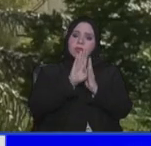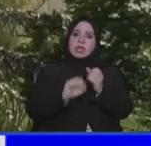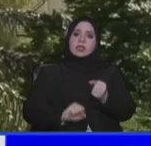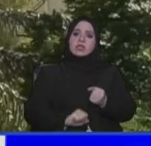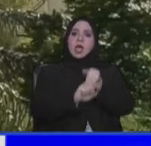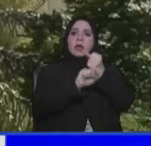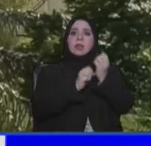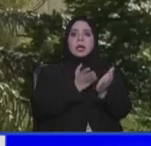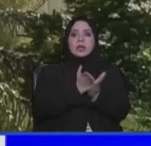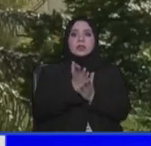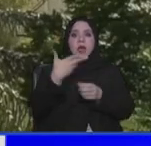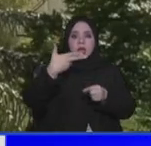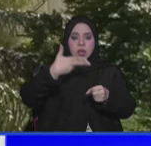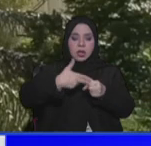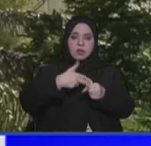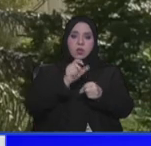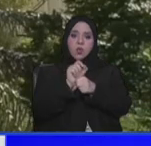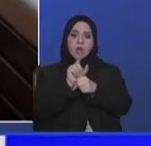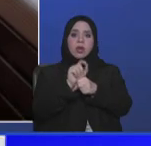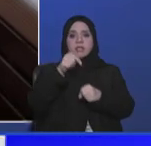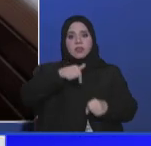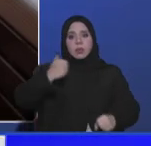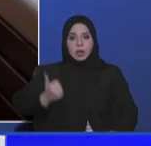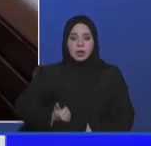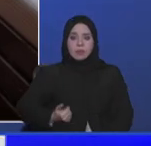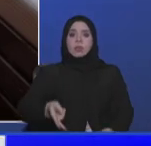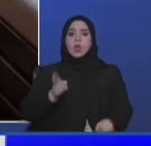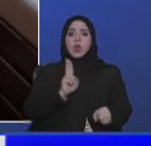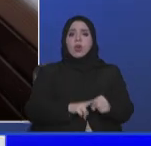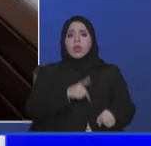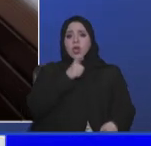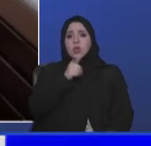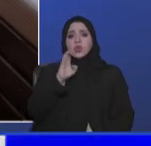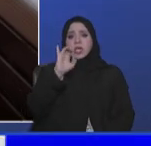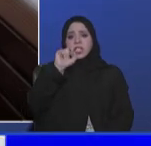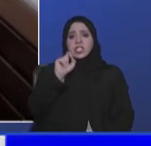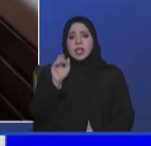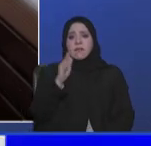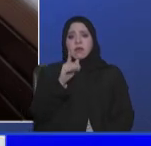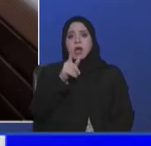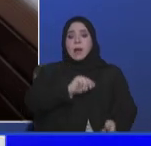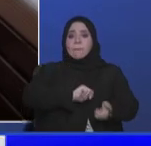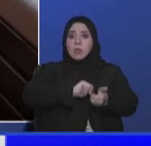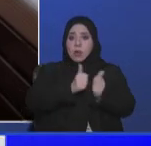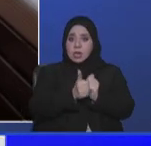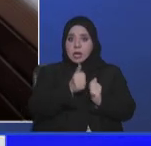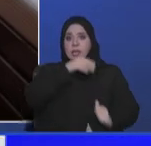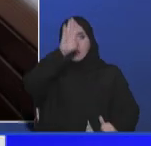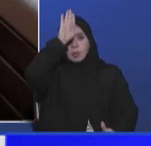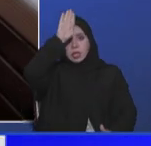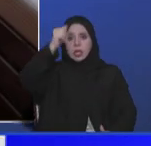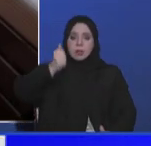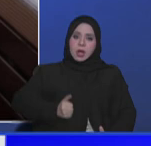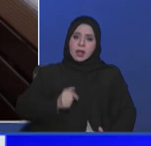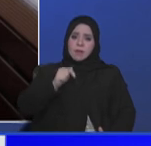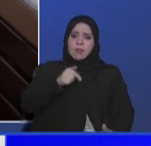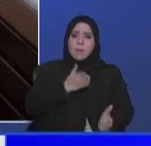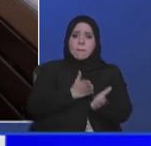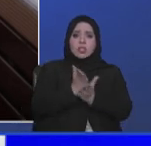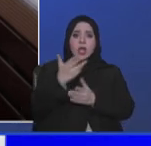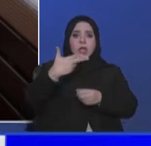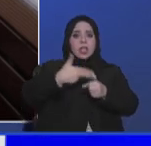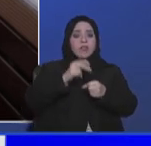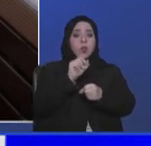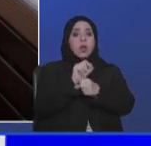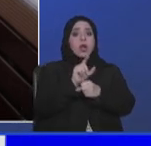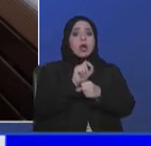ورعاه في الارتقاء بقطاع النفط والغاز في المملكه ومن جانبه اشاد السيد جيف ميلر بمبادرات مملكه البحرين في مجال